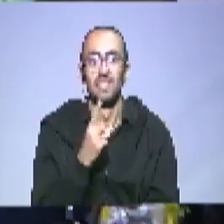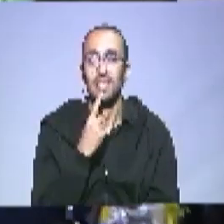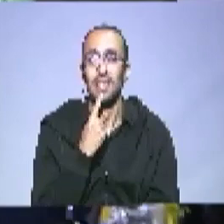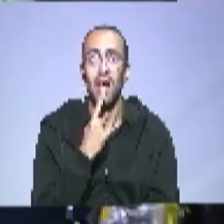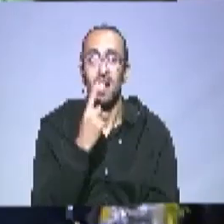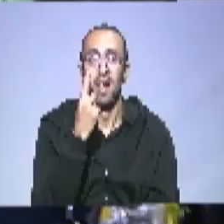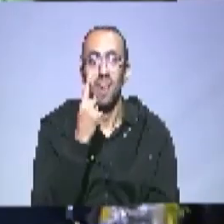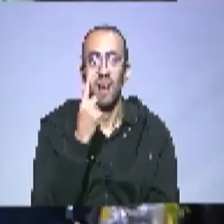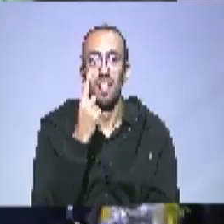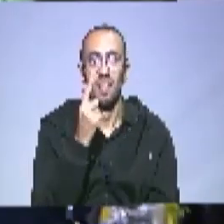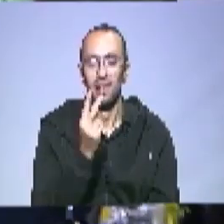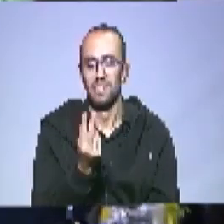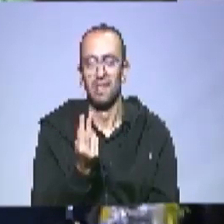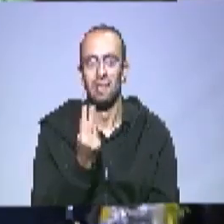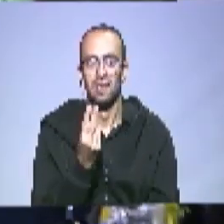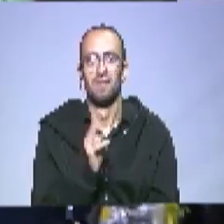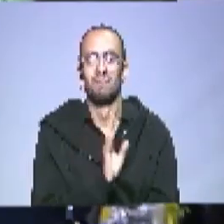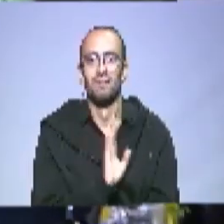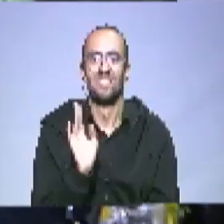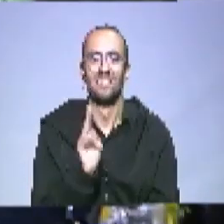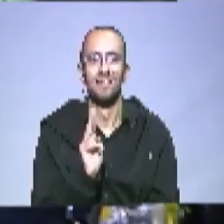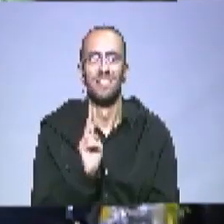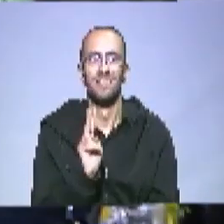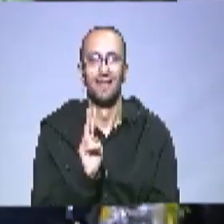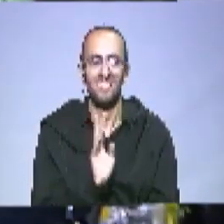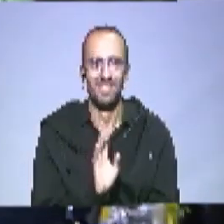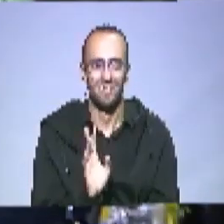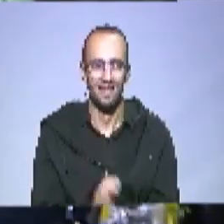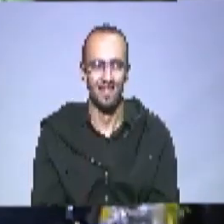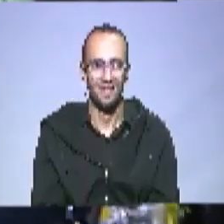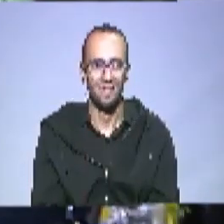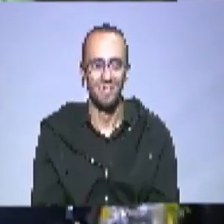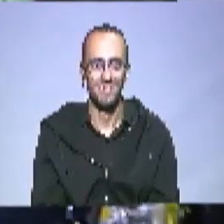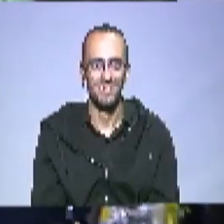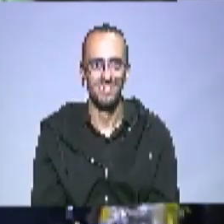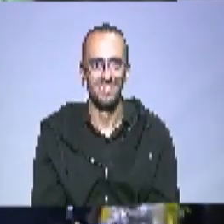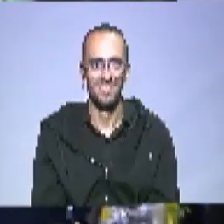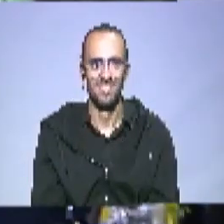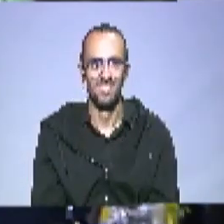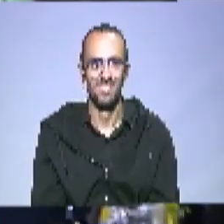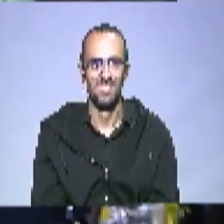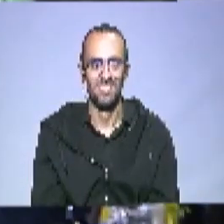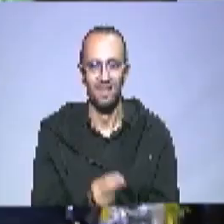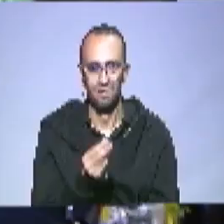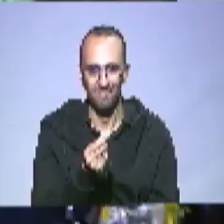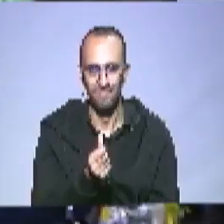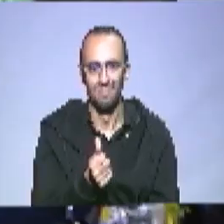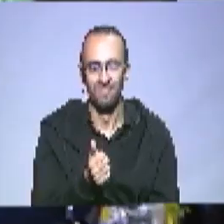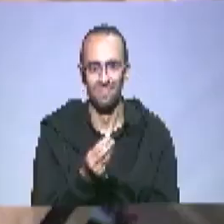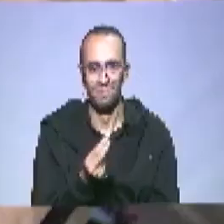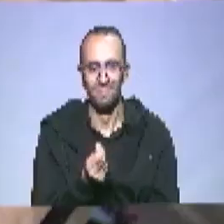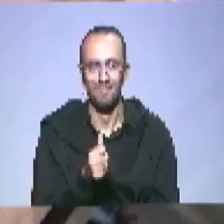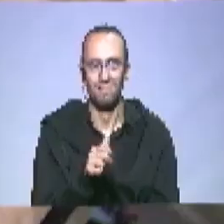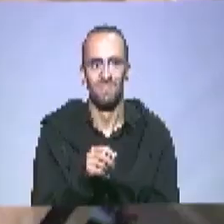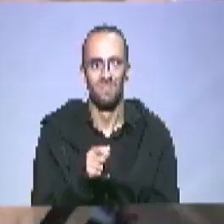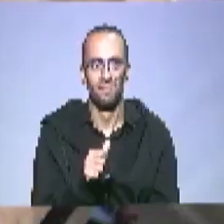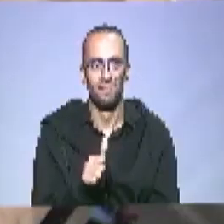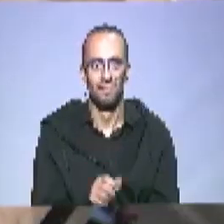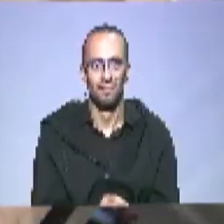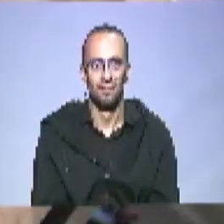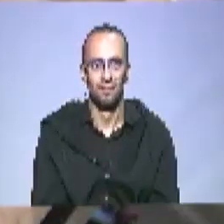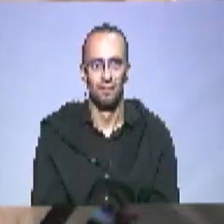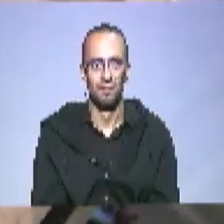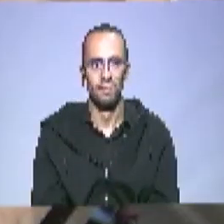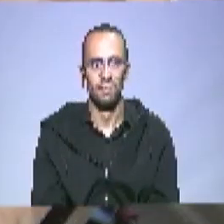كاملة اخدت مكعبين مرق. ماشي؟ هناخد بس المكعب ده ندعكه كده معانا شوية.